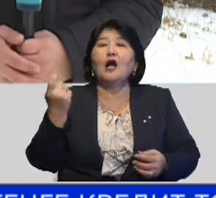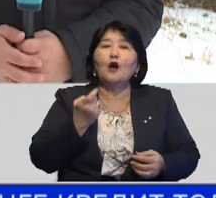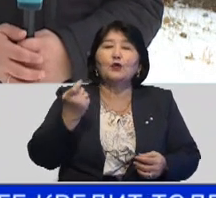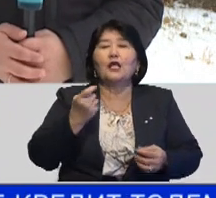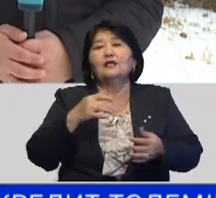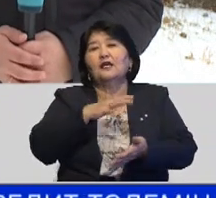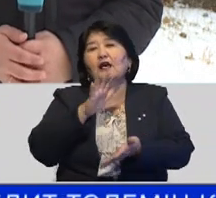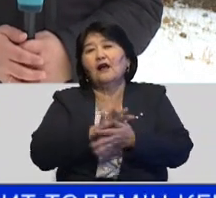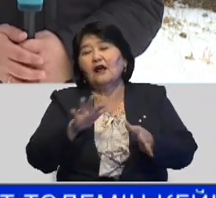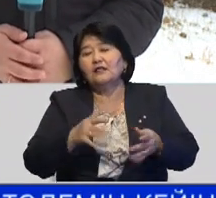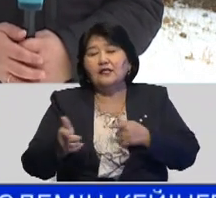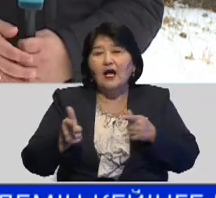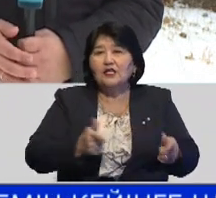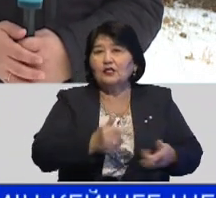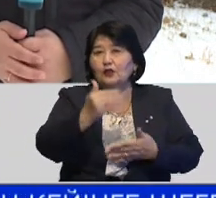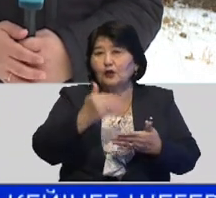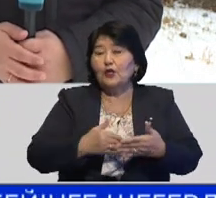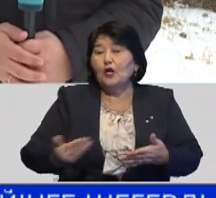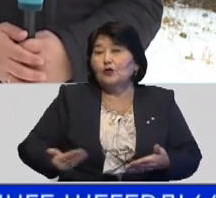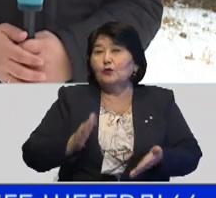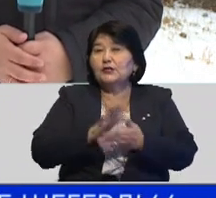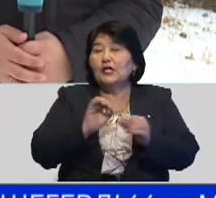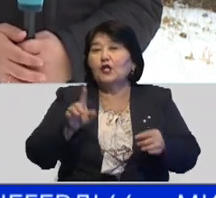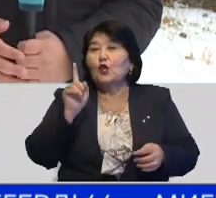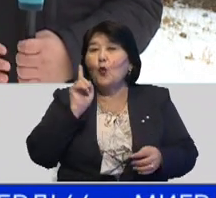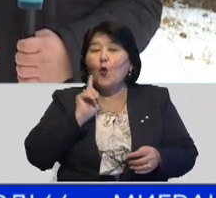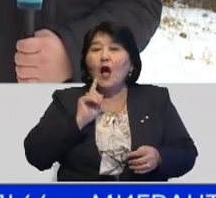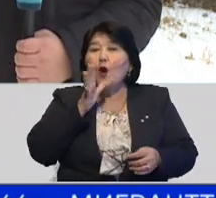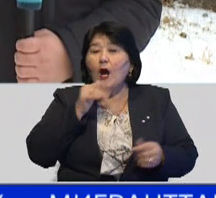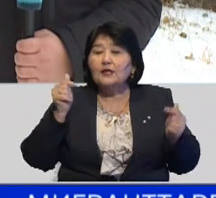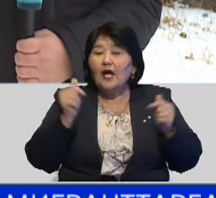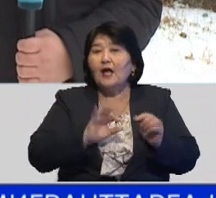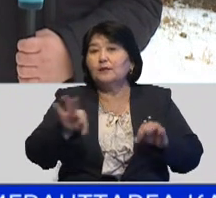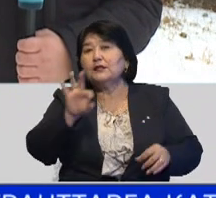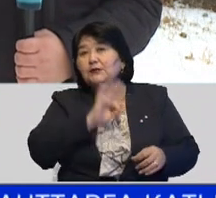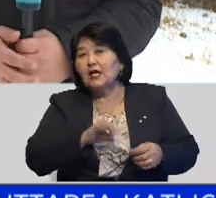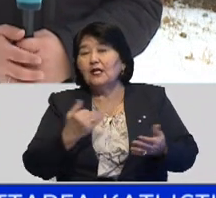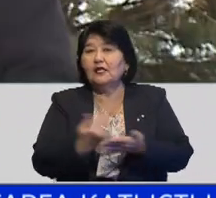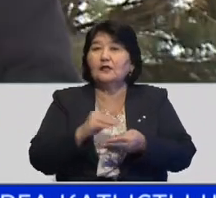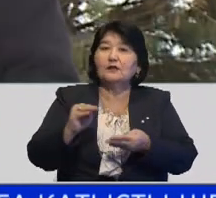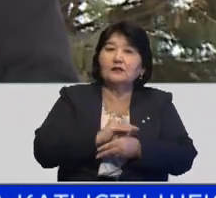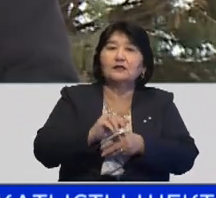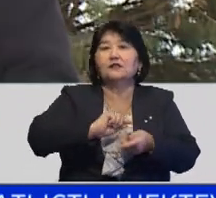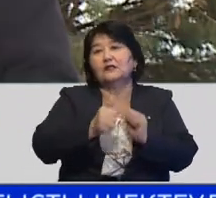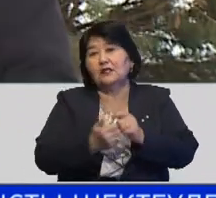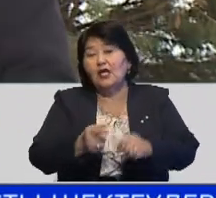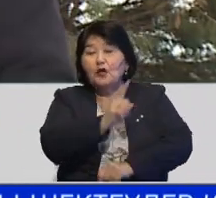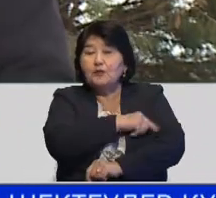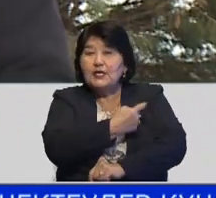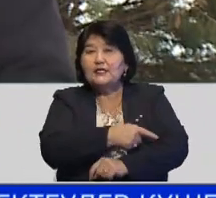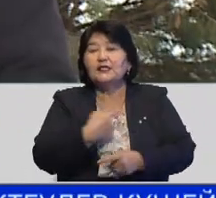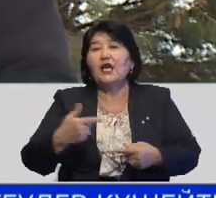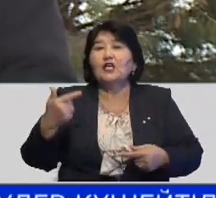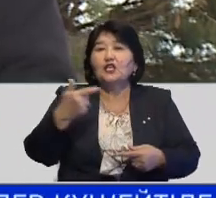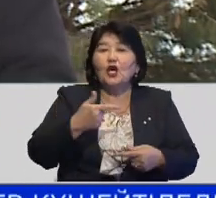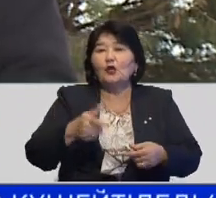басқару бағдарламасын әзірлеуді, тұрмыстық қалдықтарды уақытылы әкетіп, кәдеге жарату шараларын қолға алуды, медициналық және